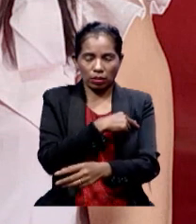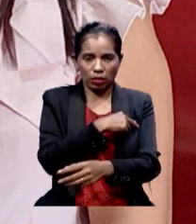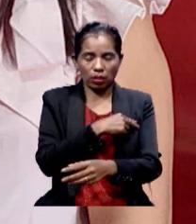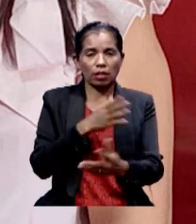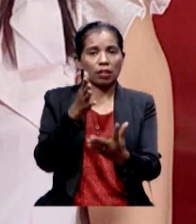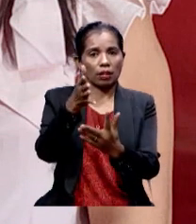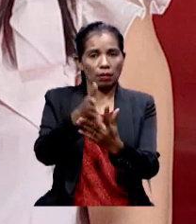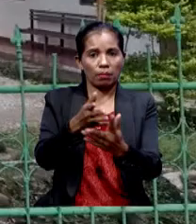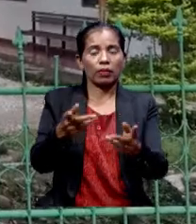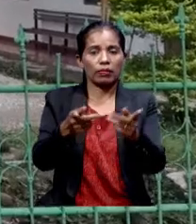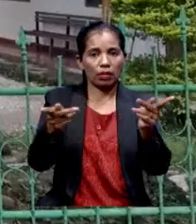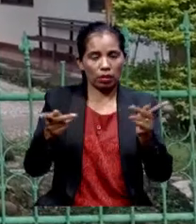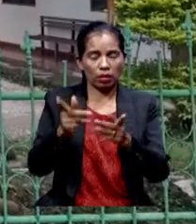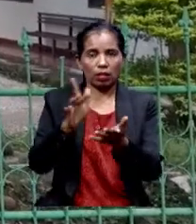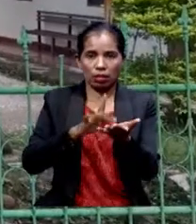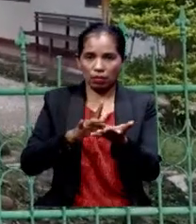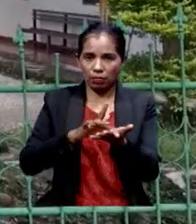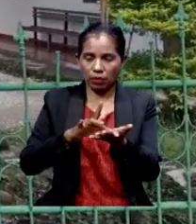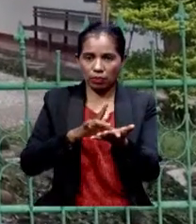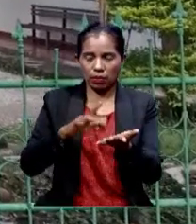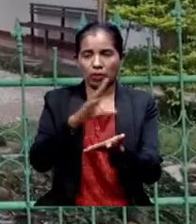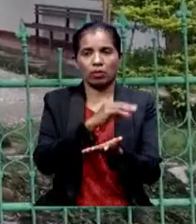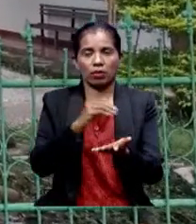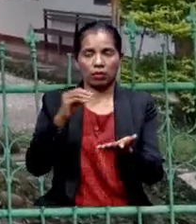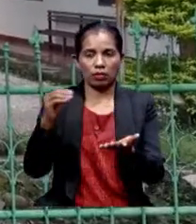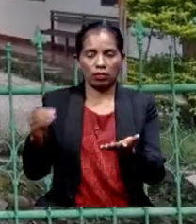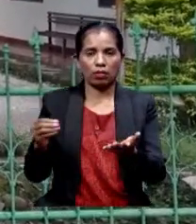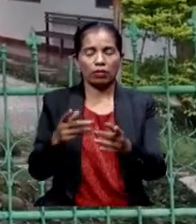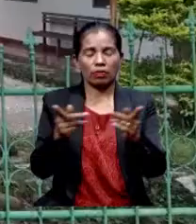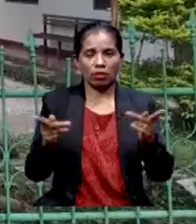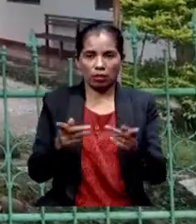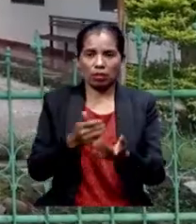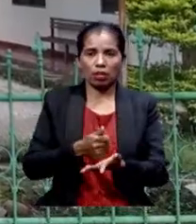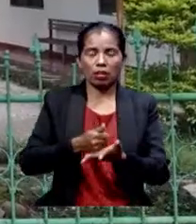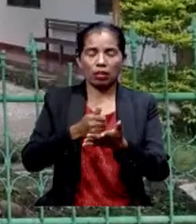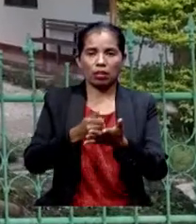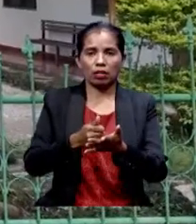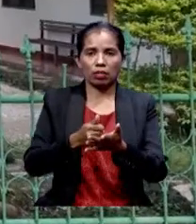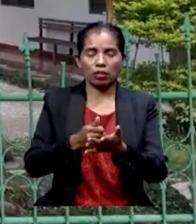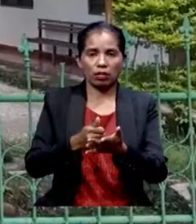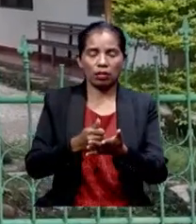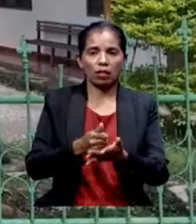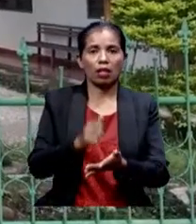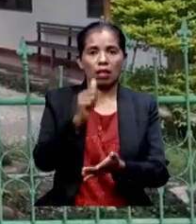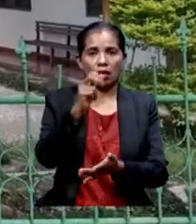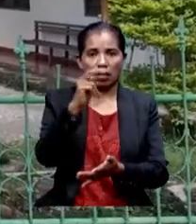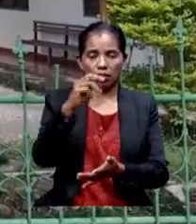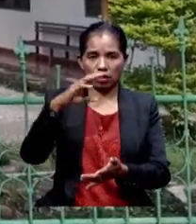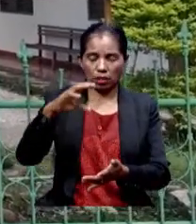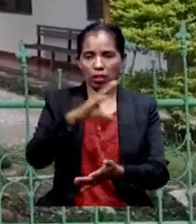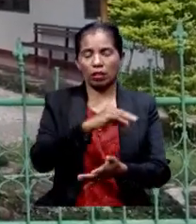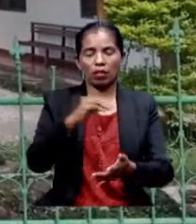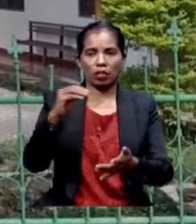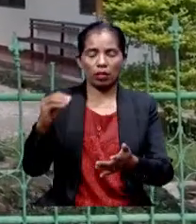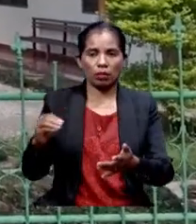farmácia baixa sala atendimento a enfermian e mos baik